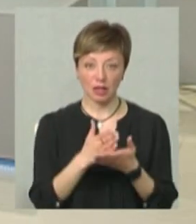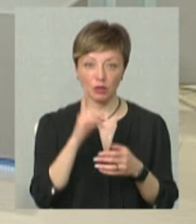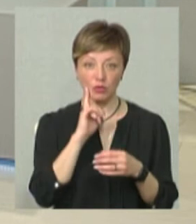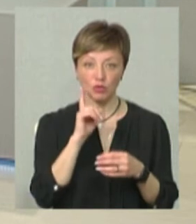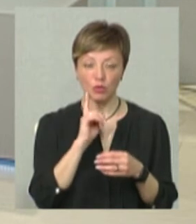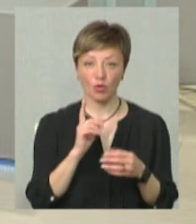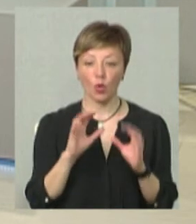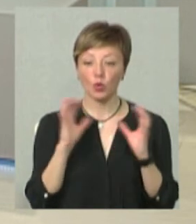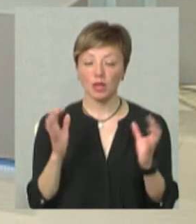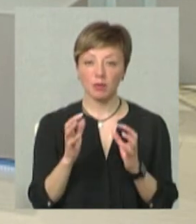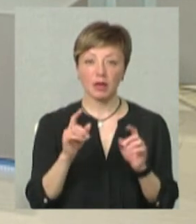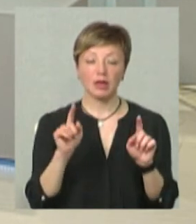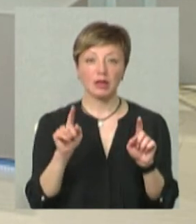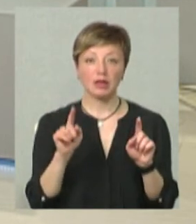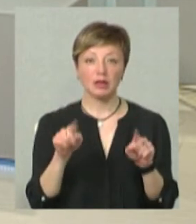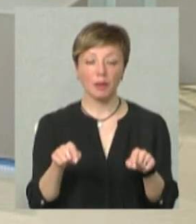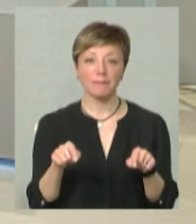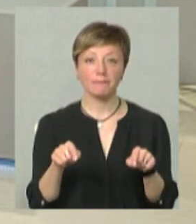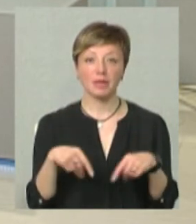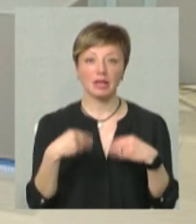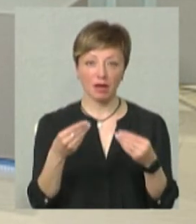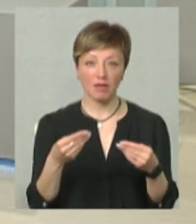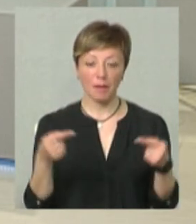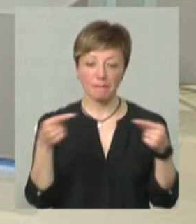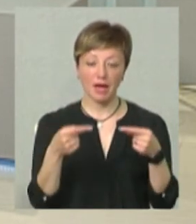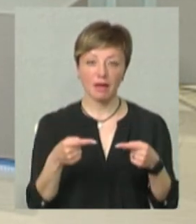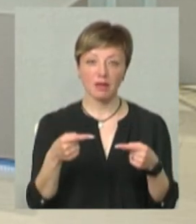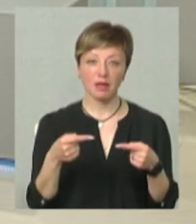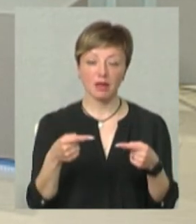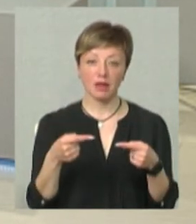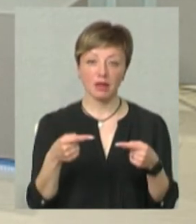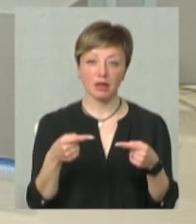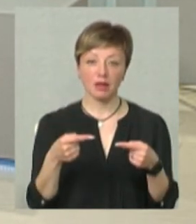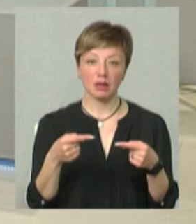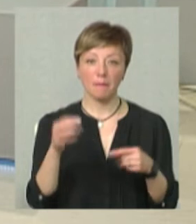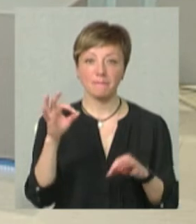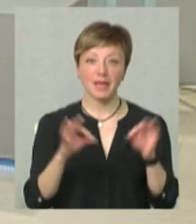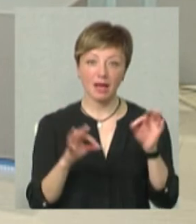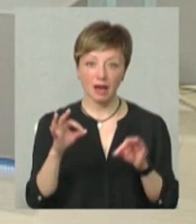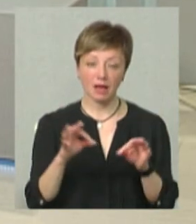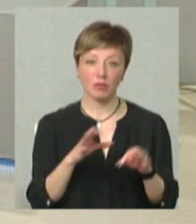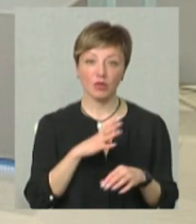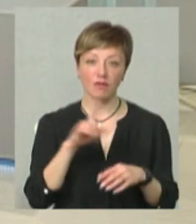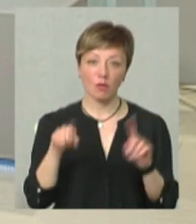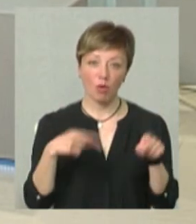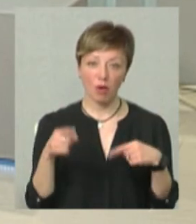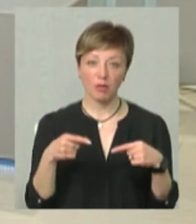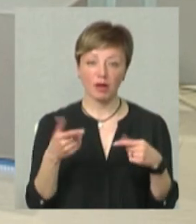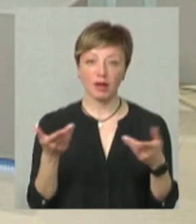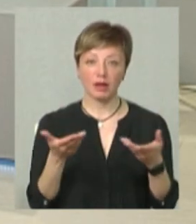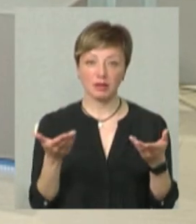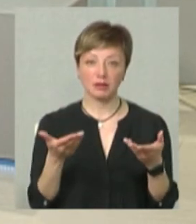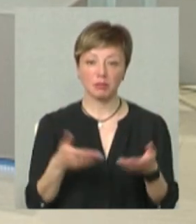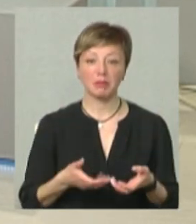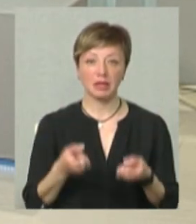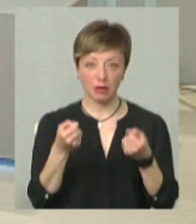тимчасове утримання, там надавалися певні пільги, разом з вимогами були і